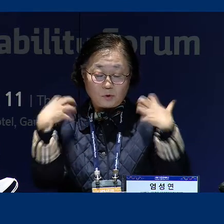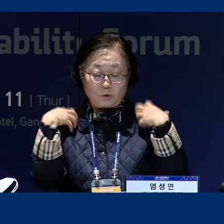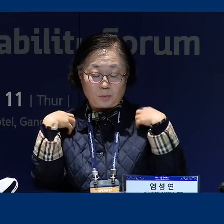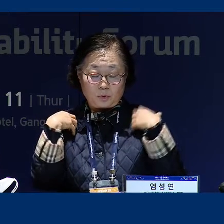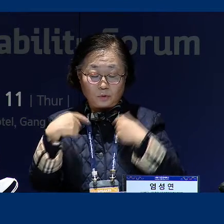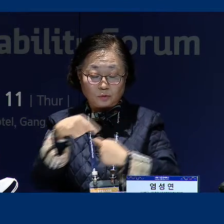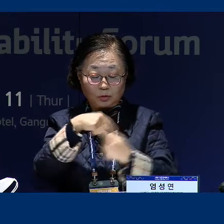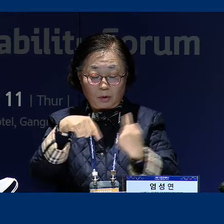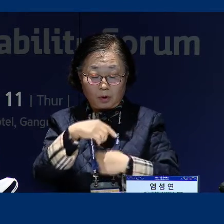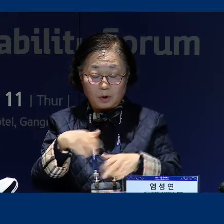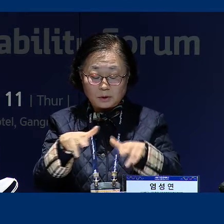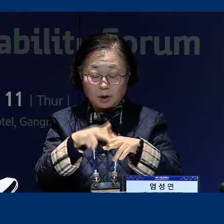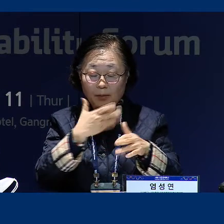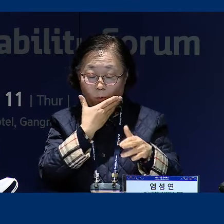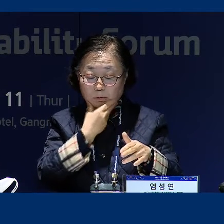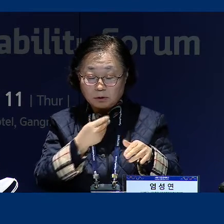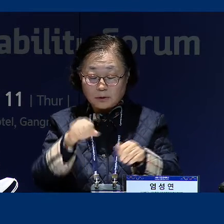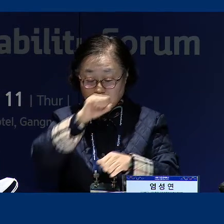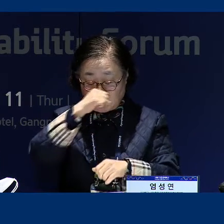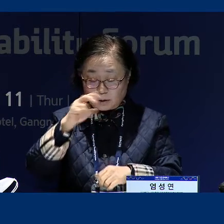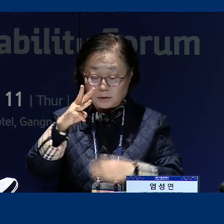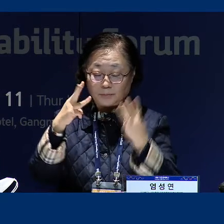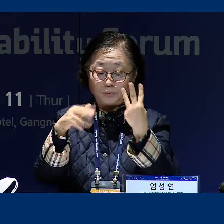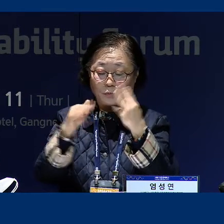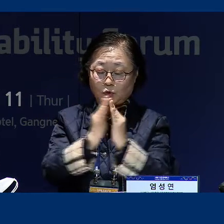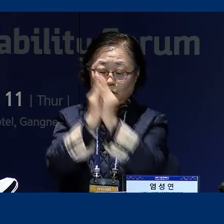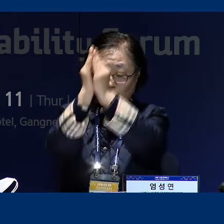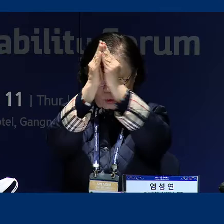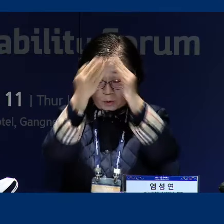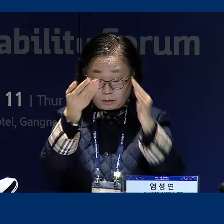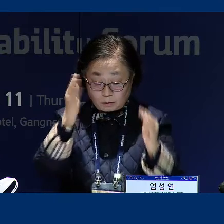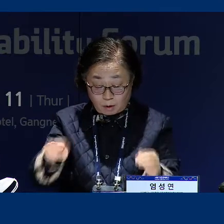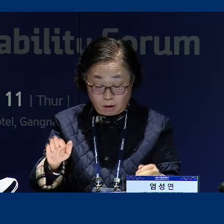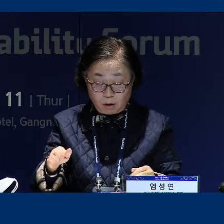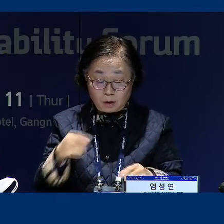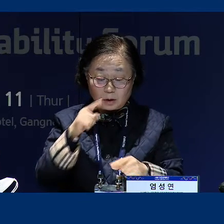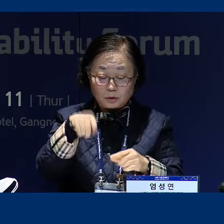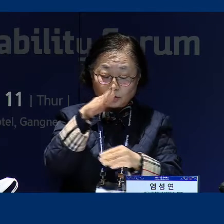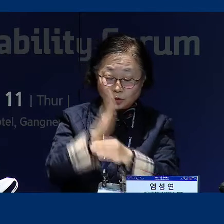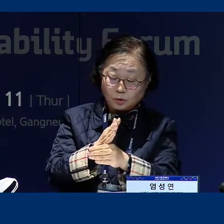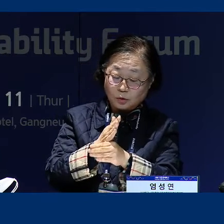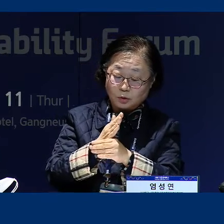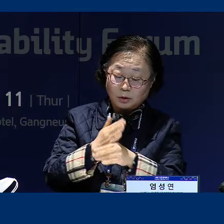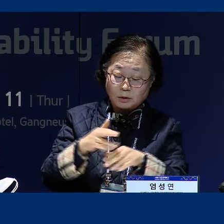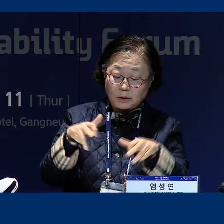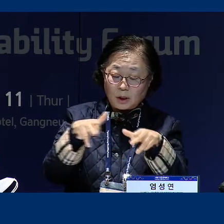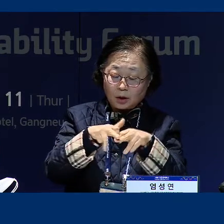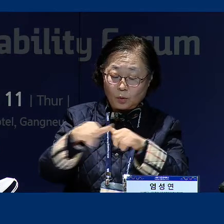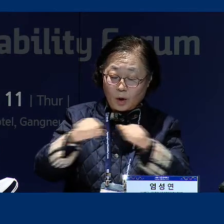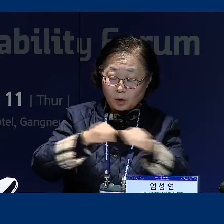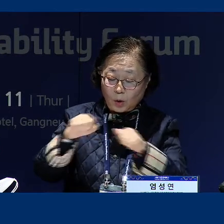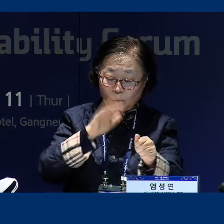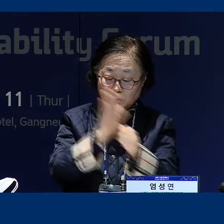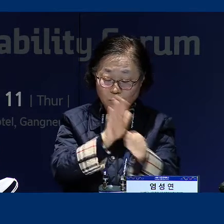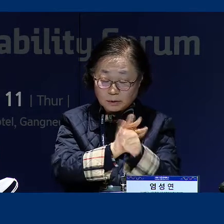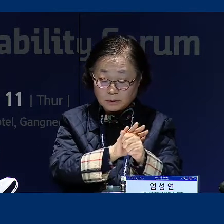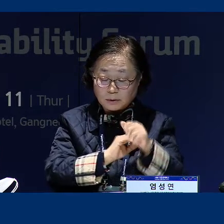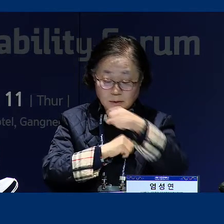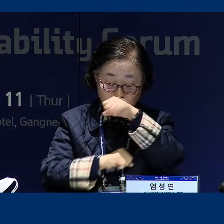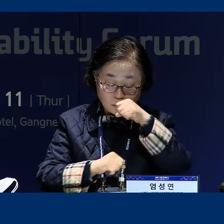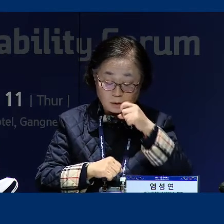장애인으로 나누어 장애 유형별, 정도별 맞춤형 복지를 시행하겠다는 현행